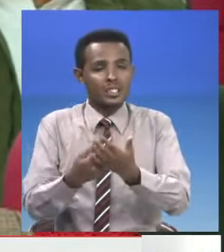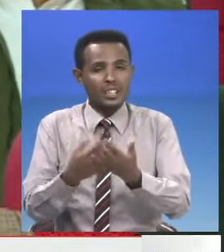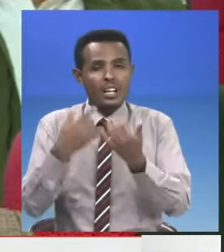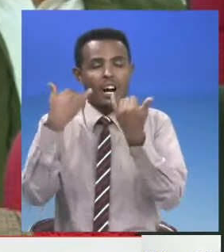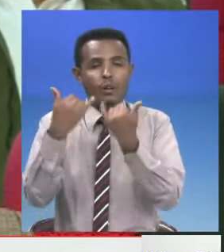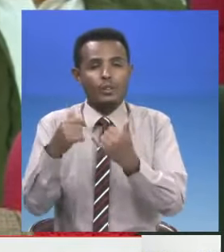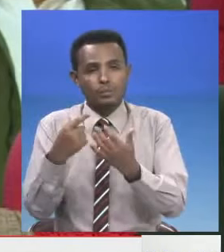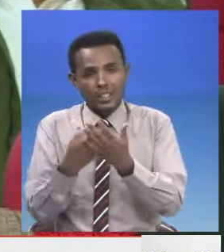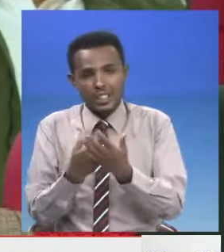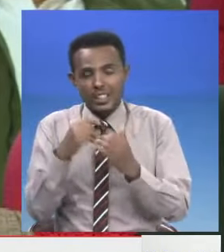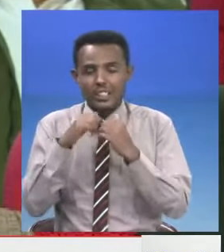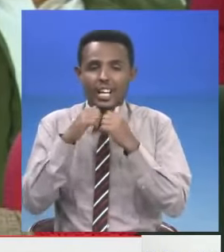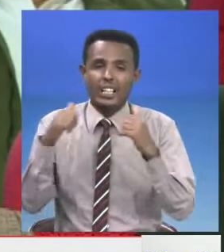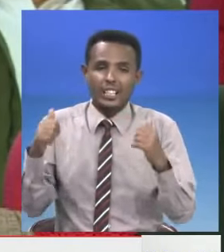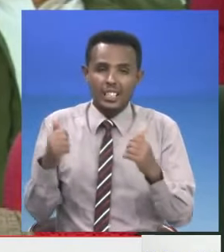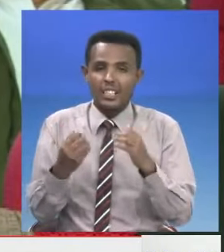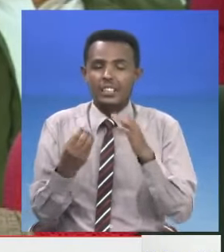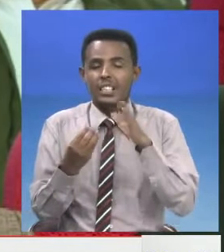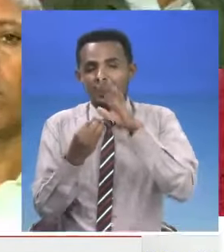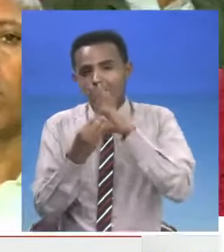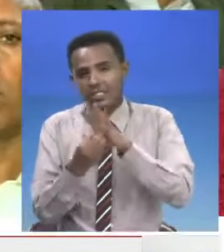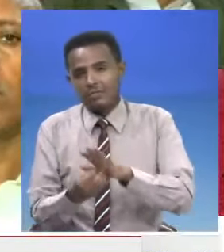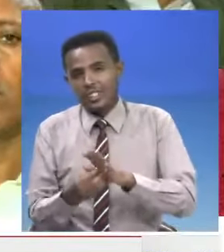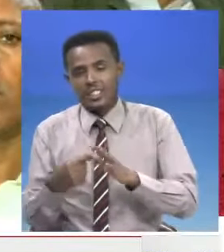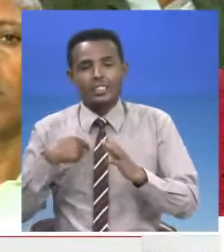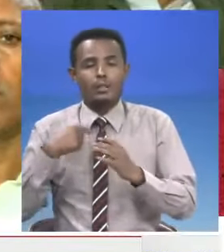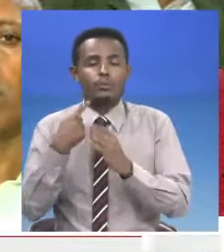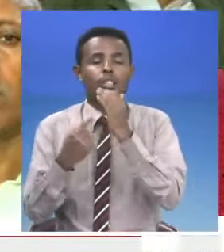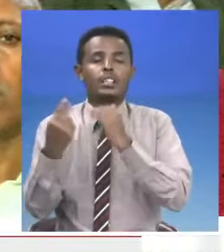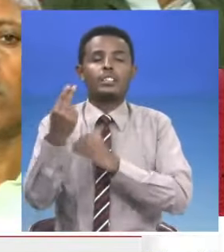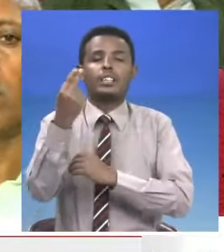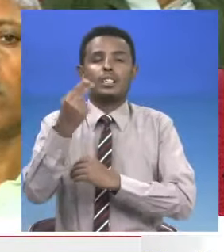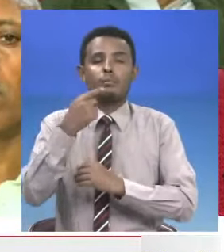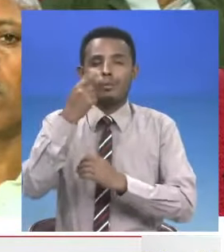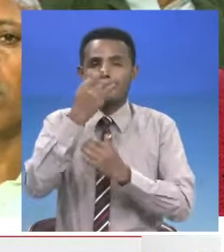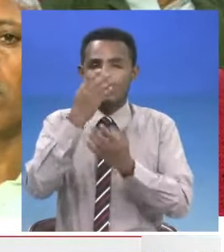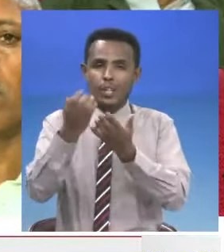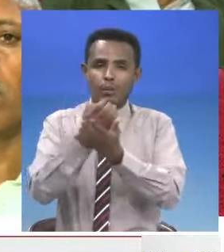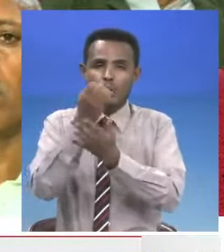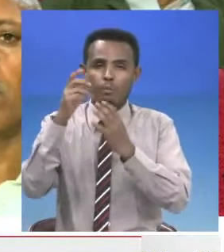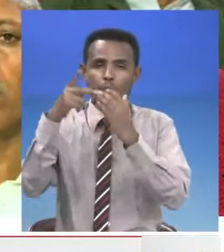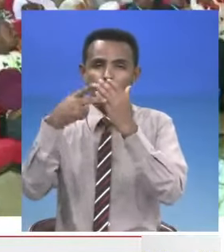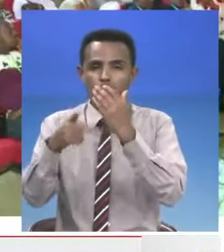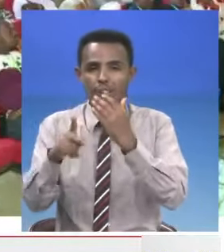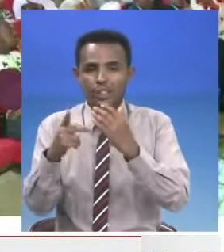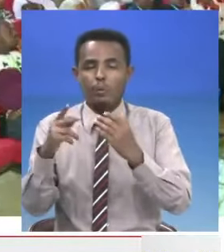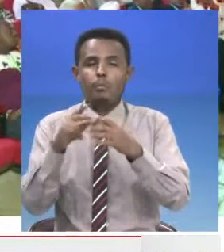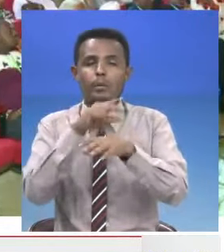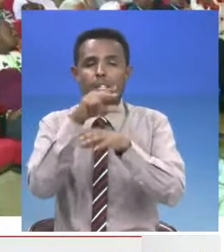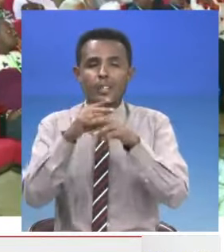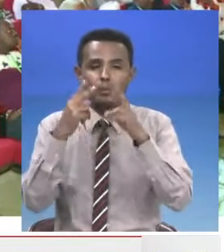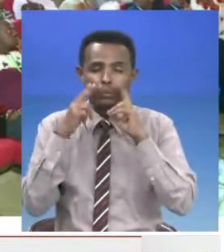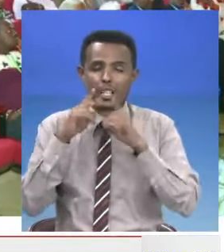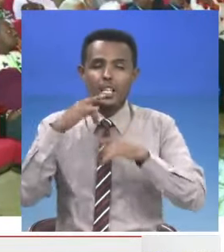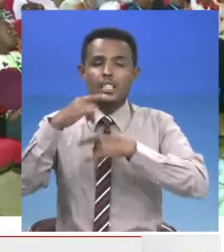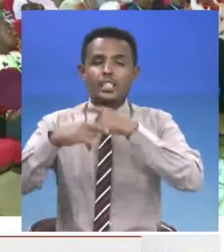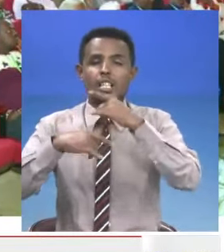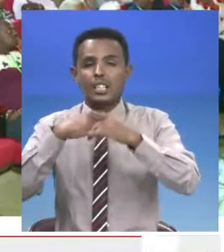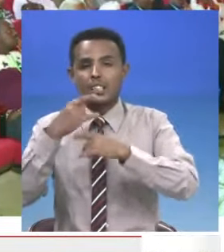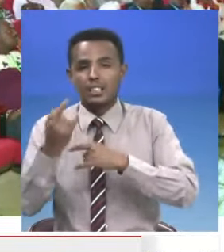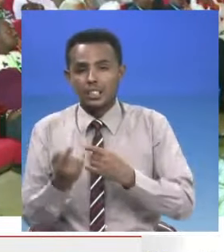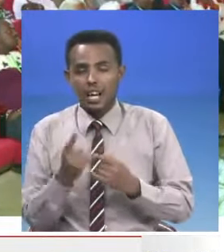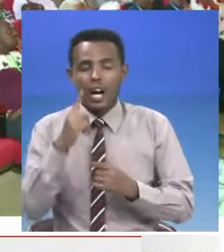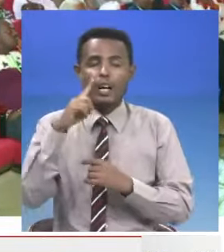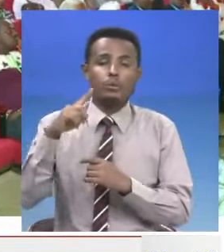አሁንም ይህንን የአግላይነት የጽንፈኝነትና እኔ ብቻ ልጠቀም የሚል በኢኮኖሚም በፖለቲካውም በብሔርም የሚታይ ዘረኝነት